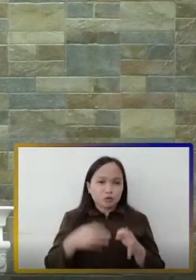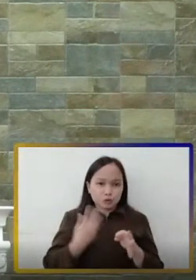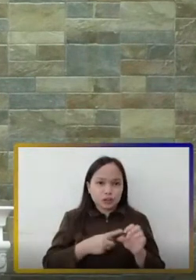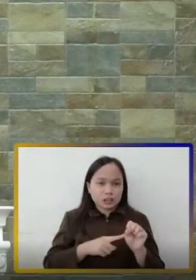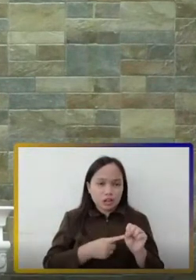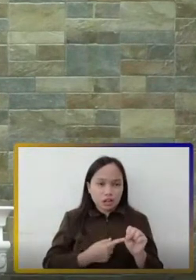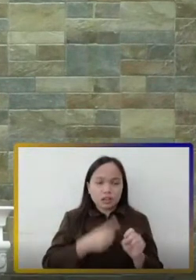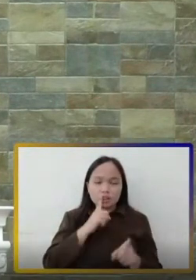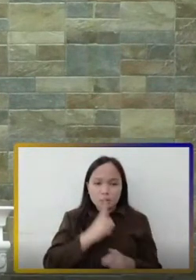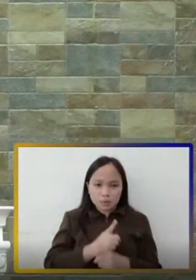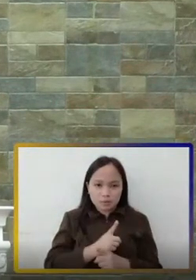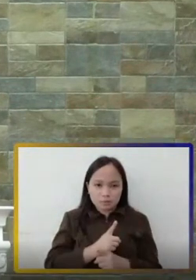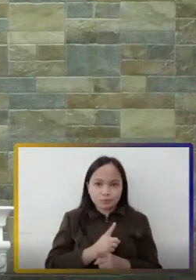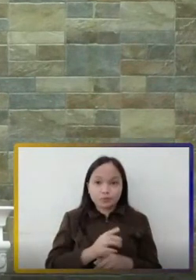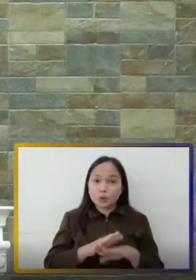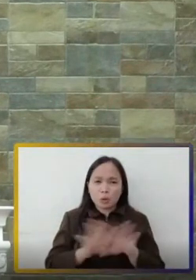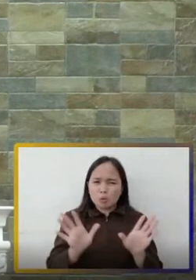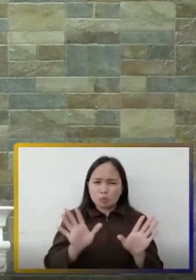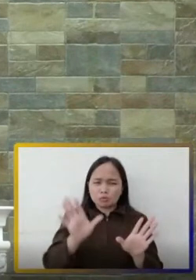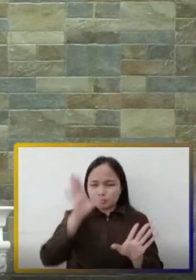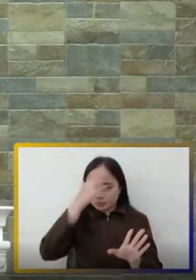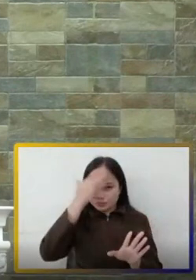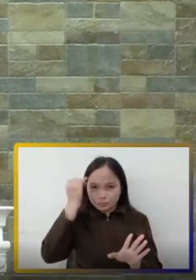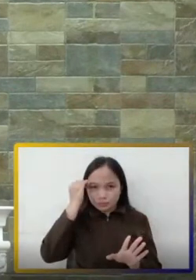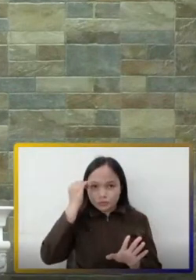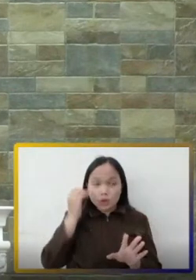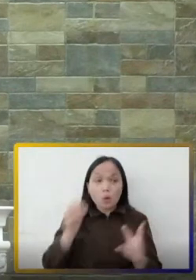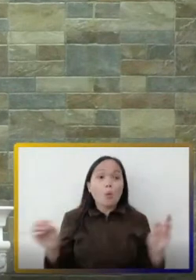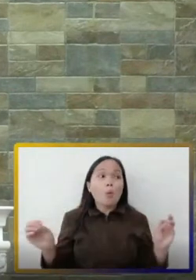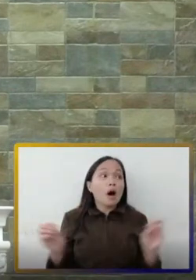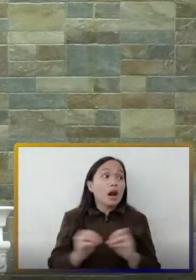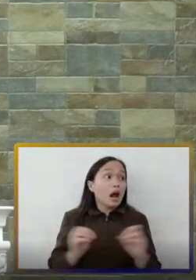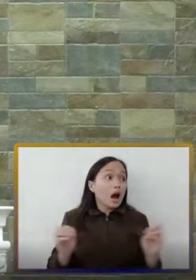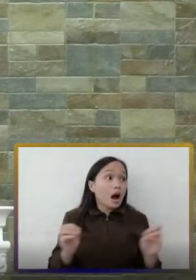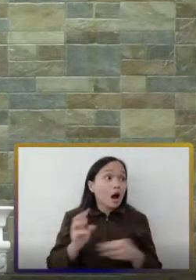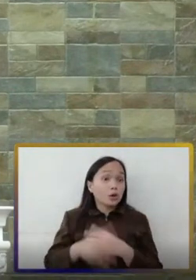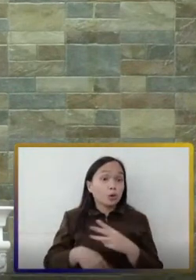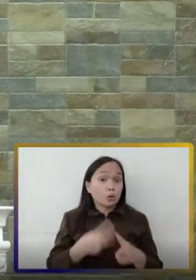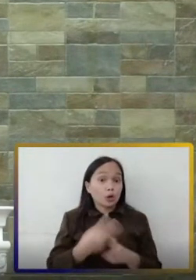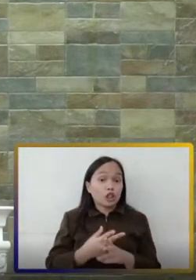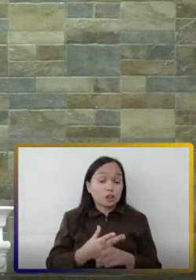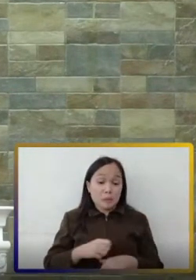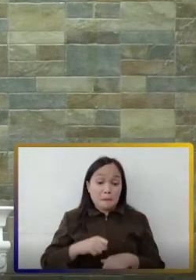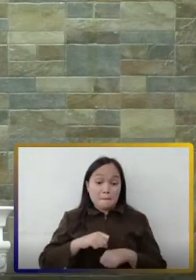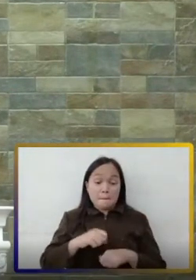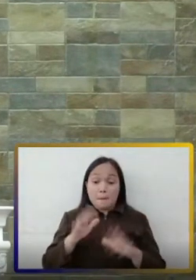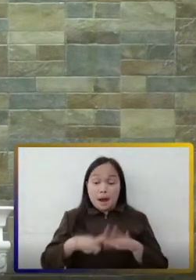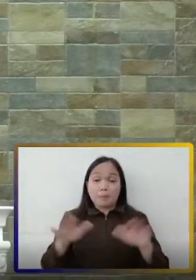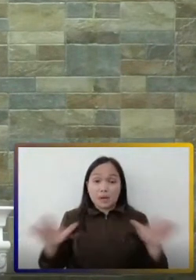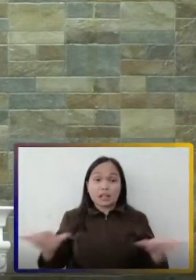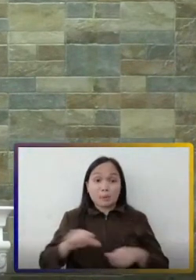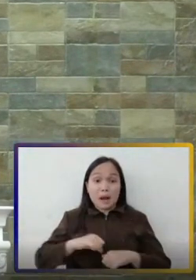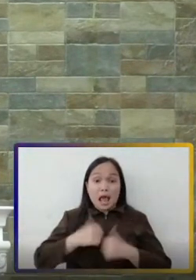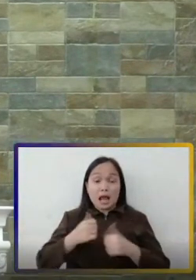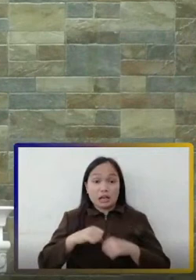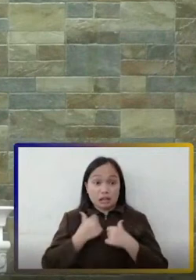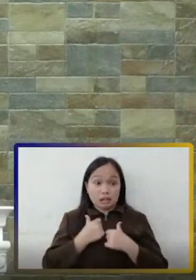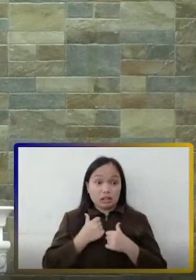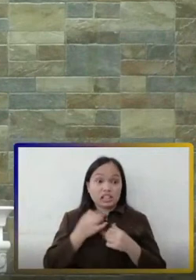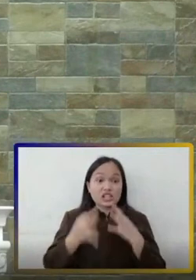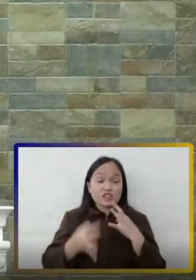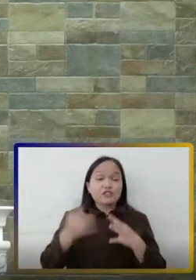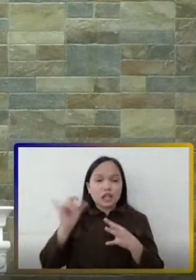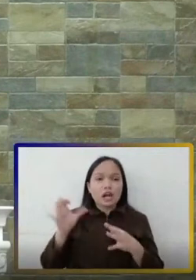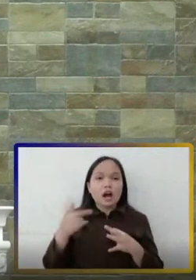Inuulit ko, huwag niyong kakalimutan yun. Walang ipagmamalaki ang mga anak natin kung nakatanggap sila ng